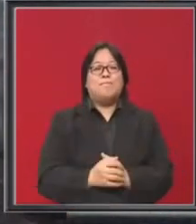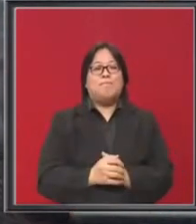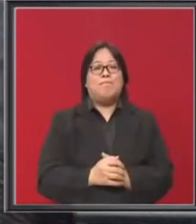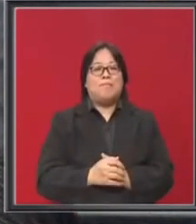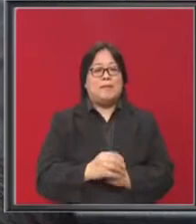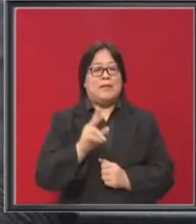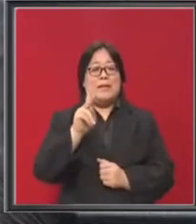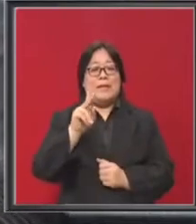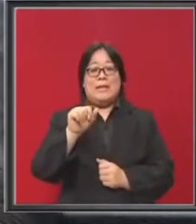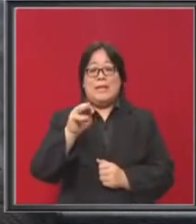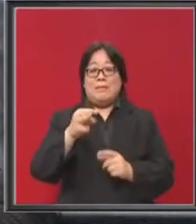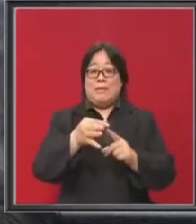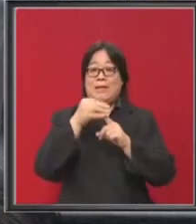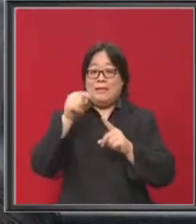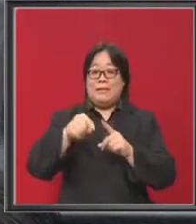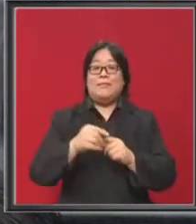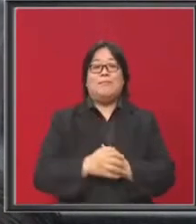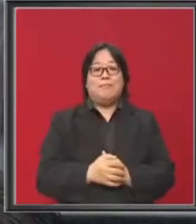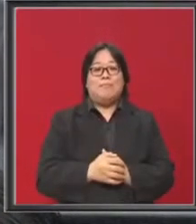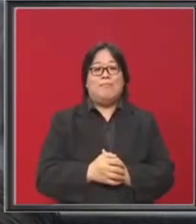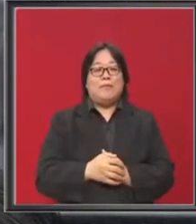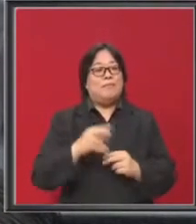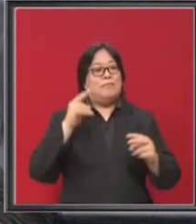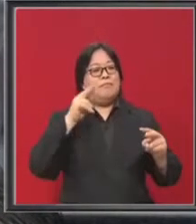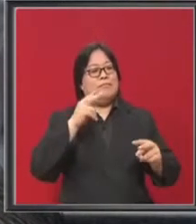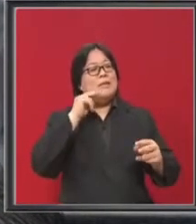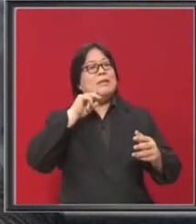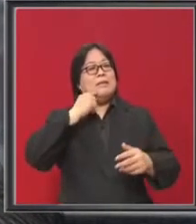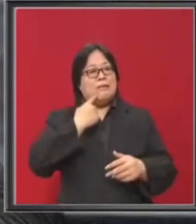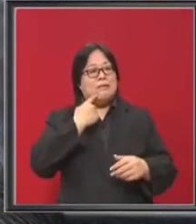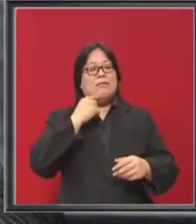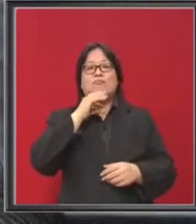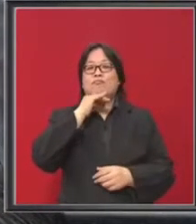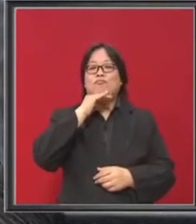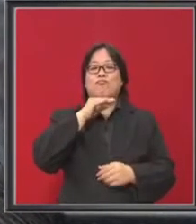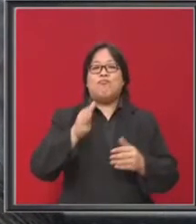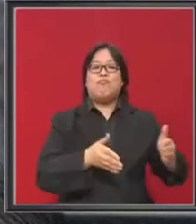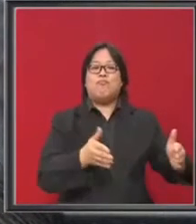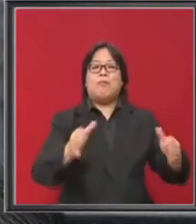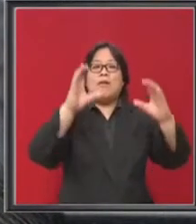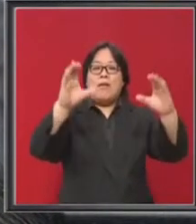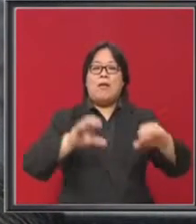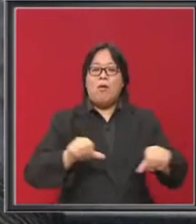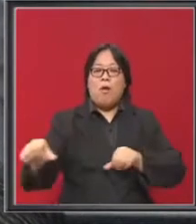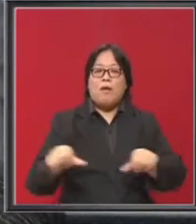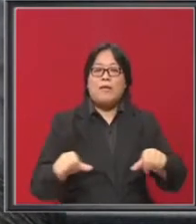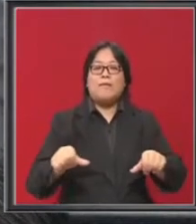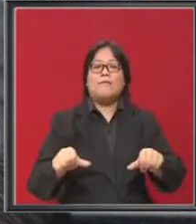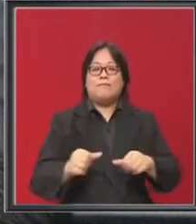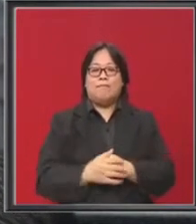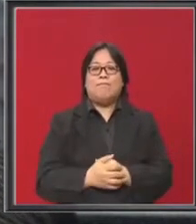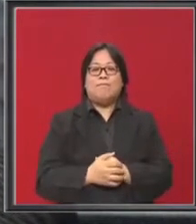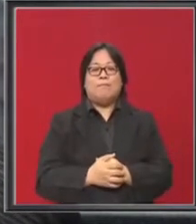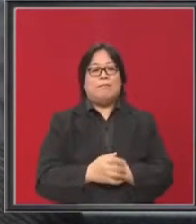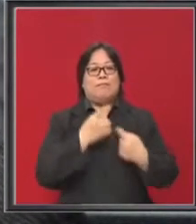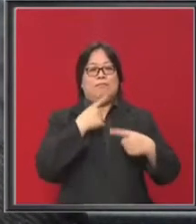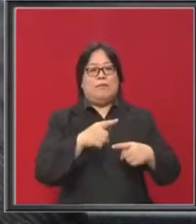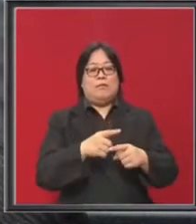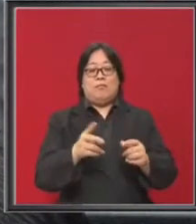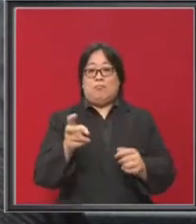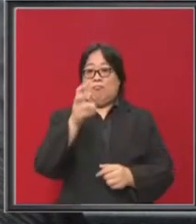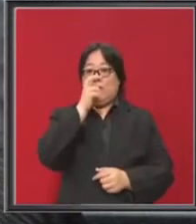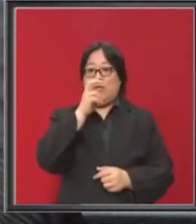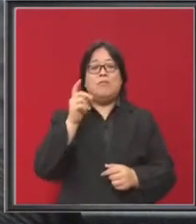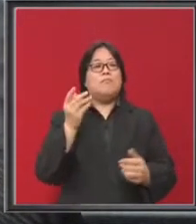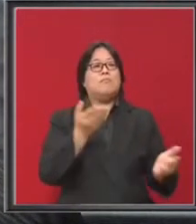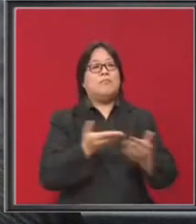kematian Los Kita damai kasar memandang serius isu pencemaran secara proaktif dan reaktif dengan tegas sehingga